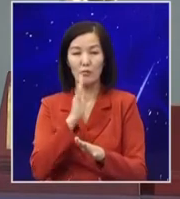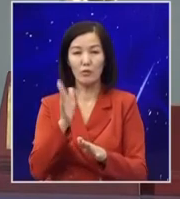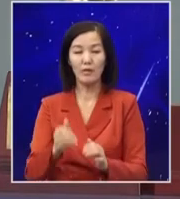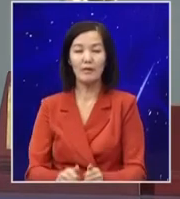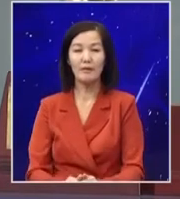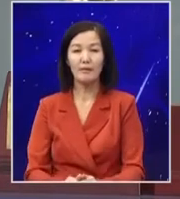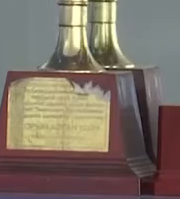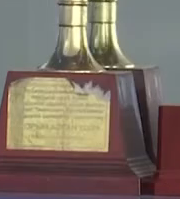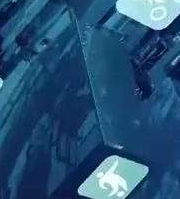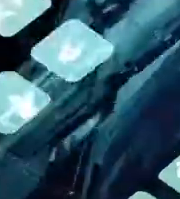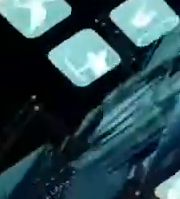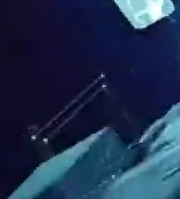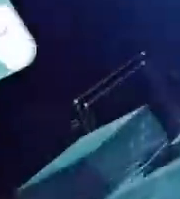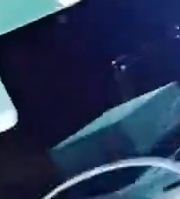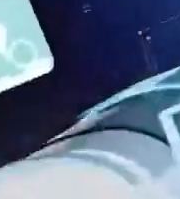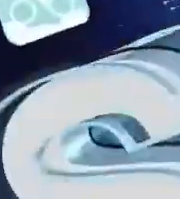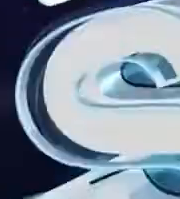телеарнасы.